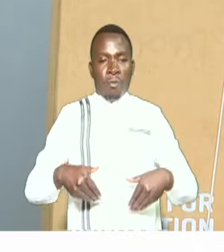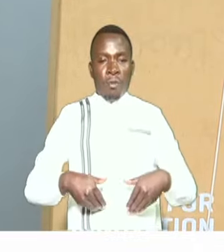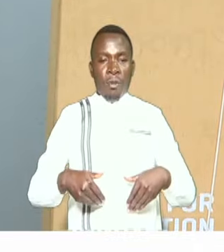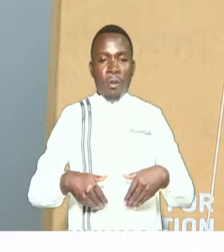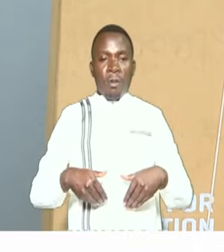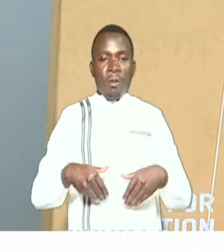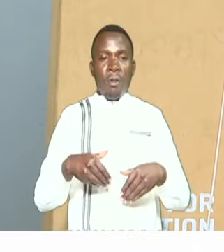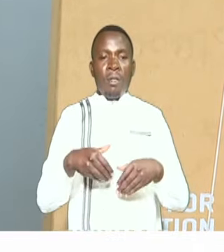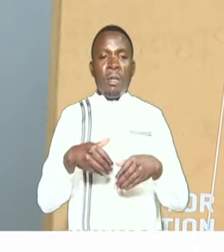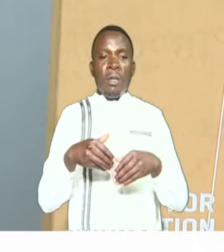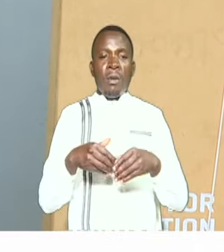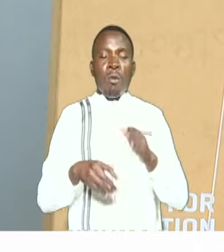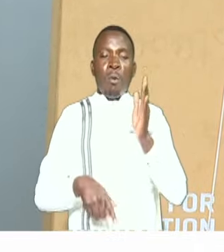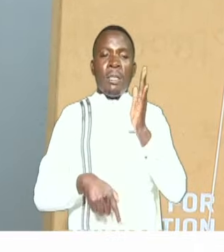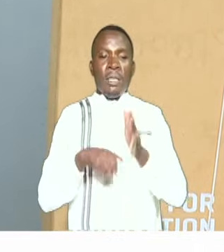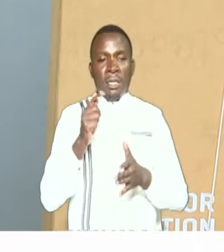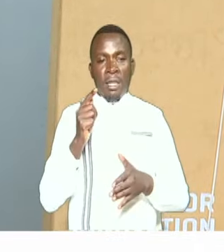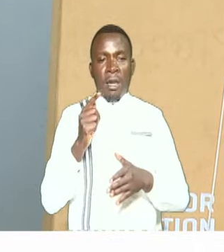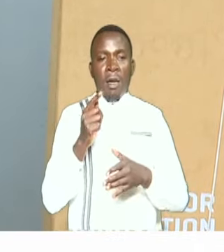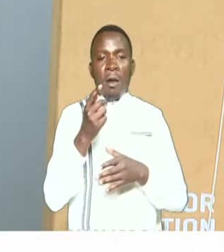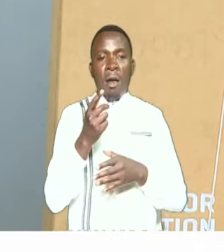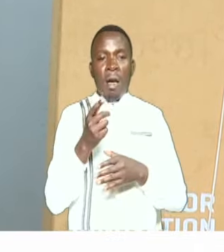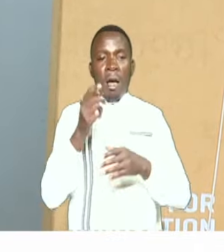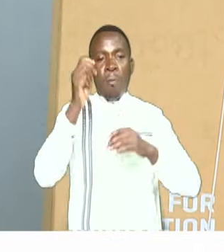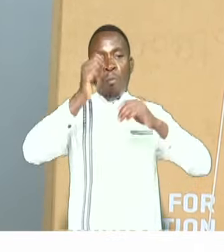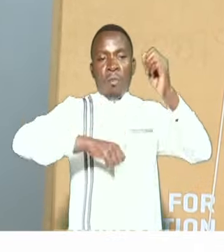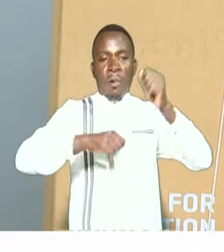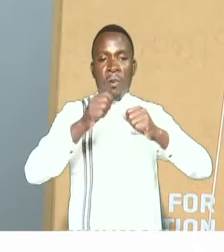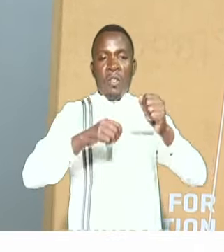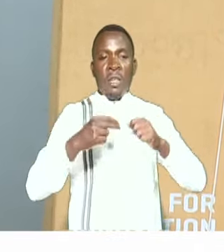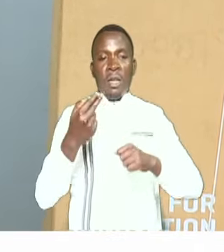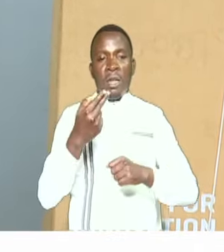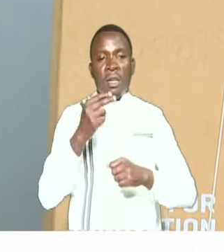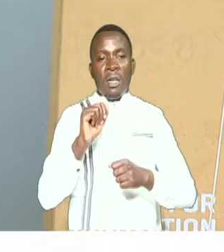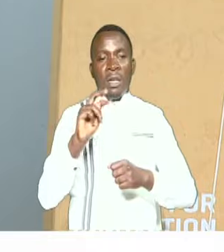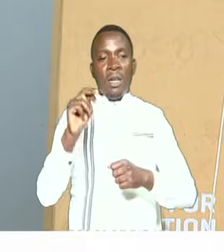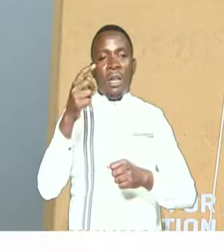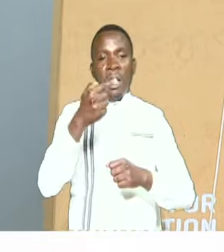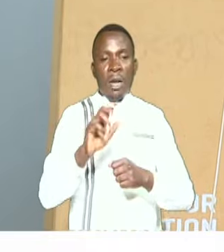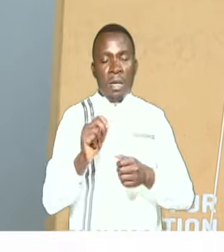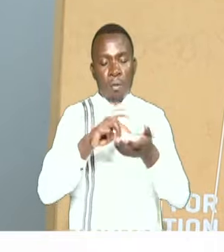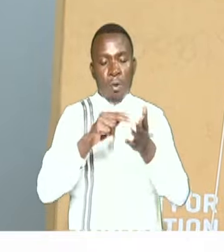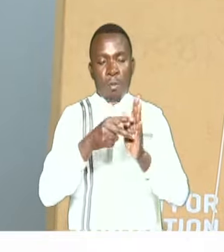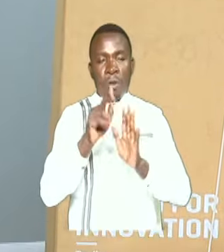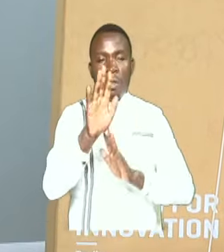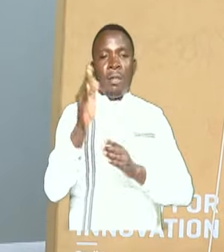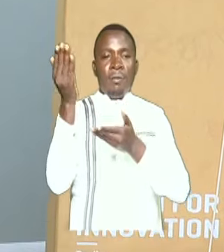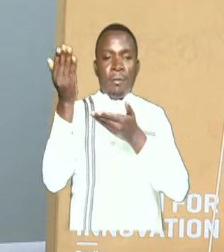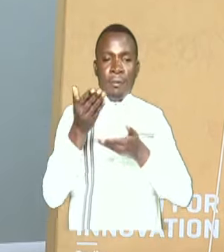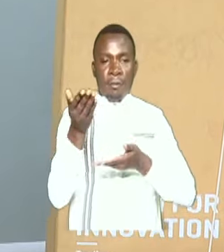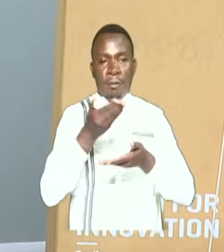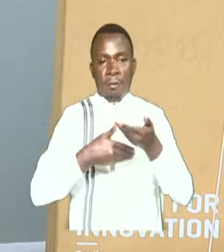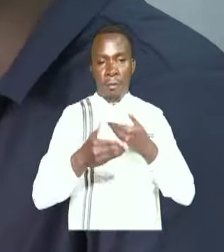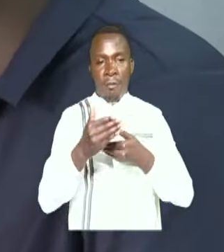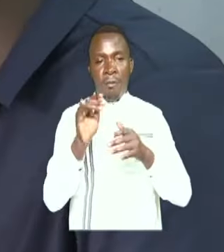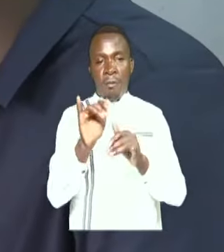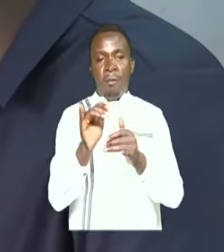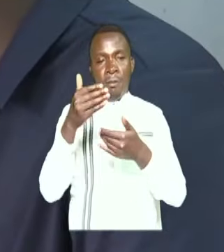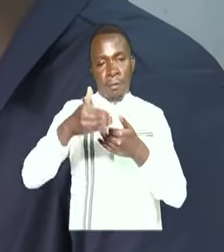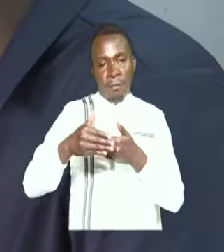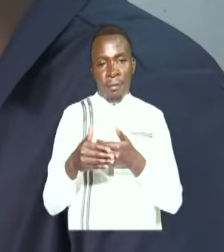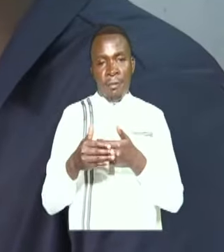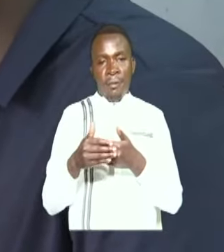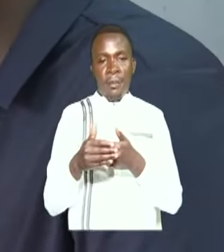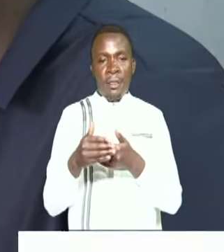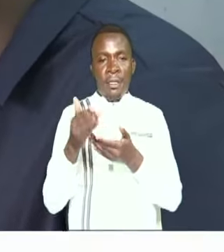umusore watsindiye mu marushanwa ya Hanga Pitch umushinga wiwe. Ikaze rero mu kiganiro nimujye kure. Ikaze